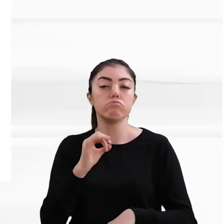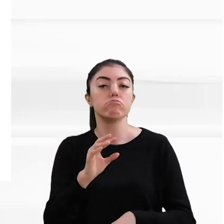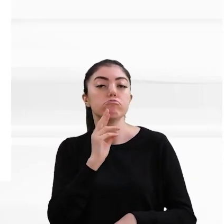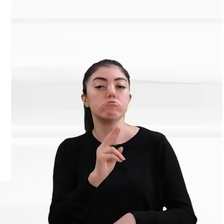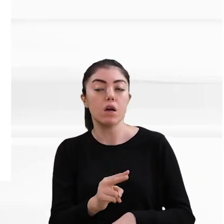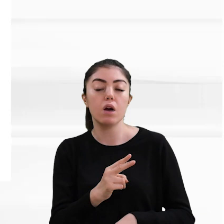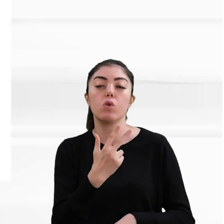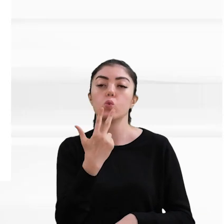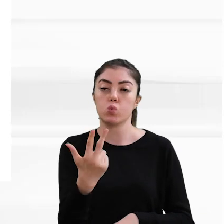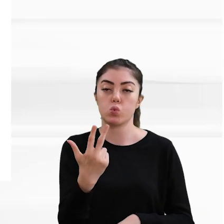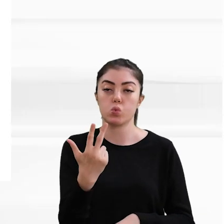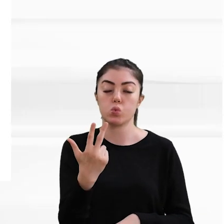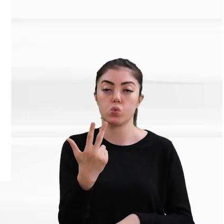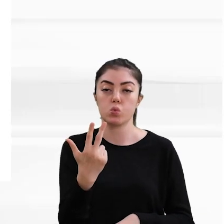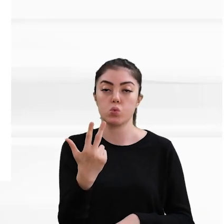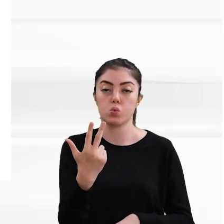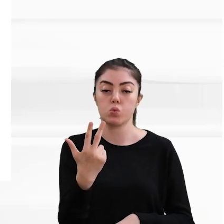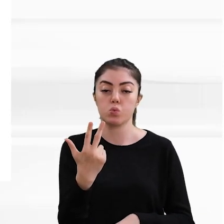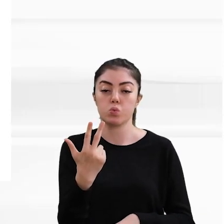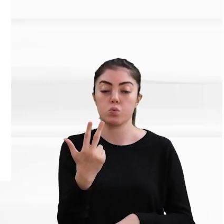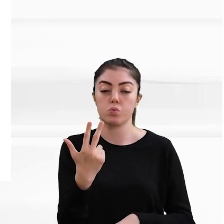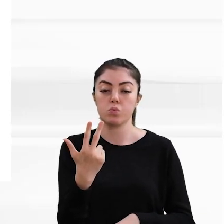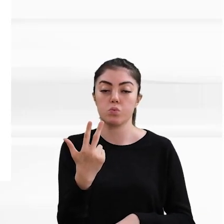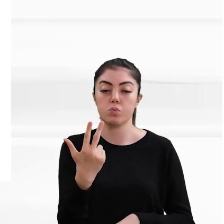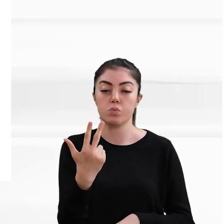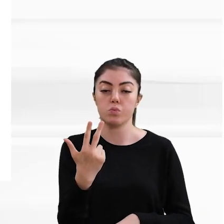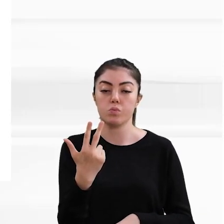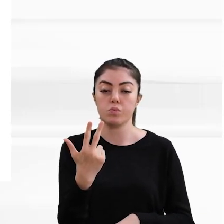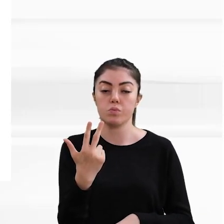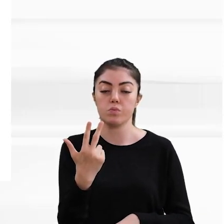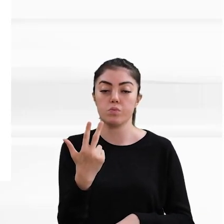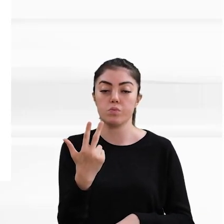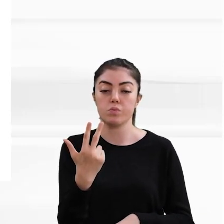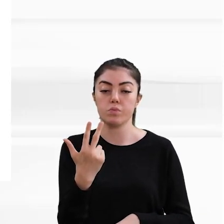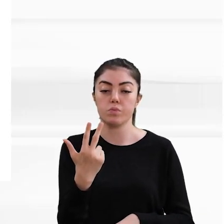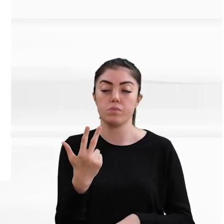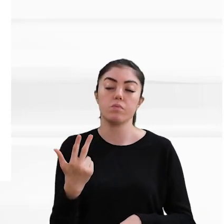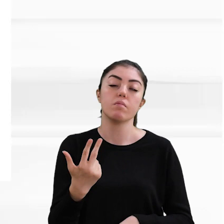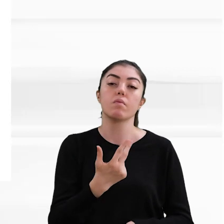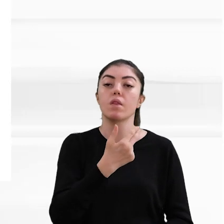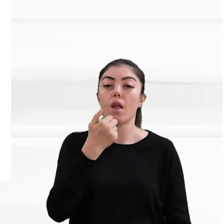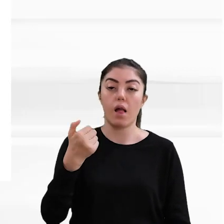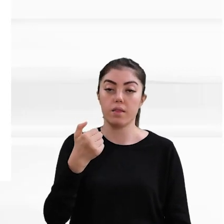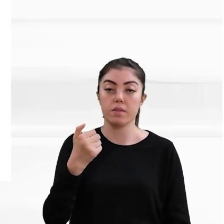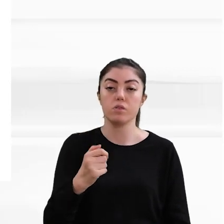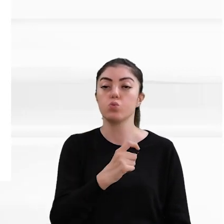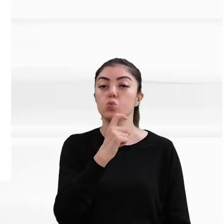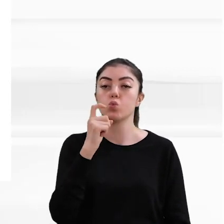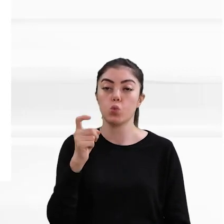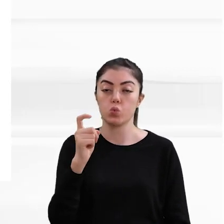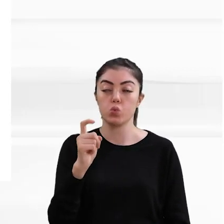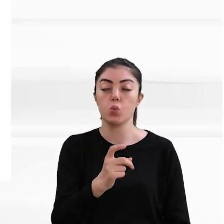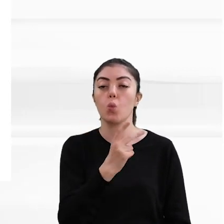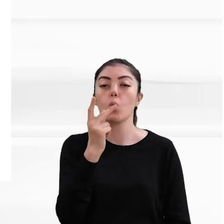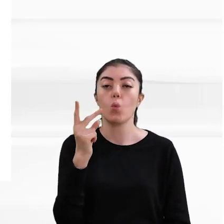periyodu 12 saniyedir. Bakıyorum 3 3,